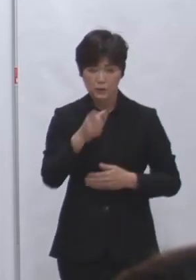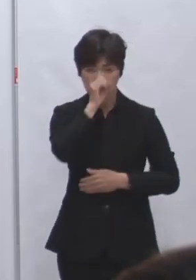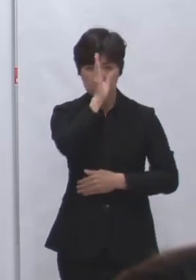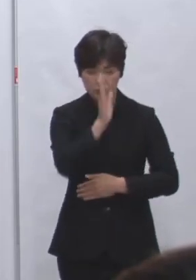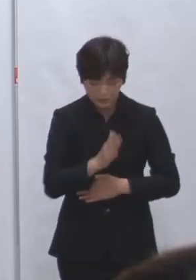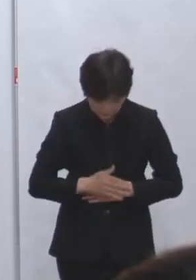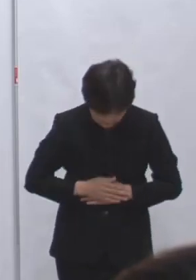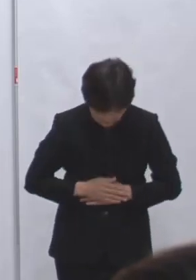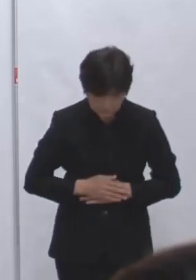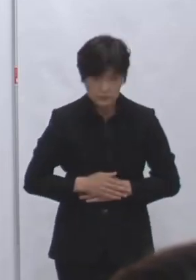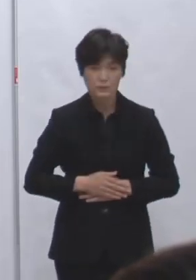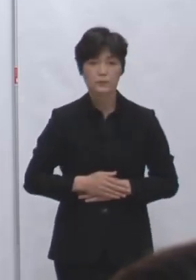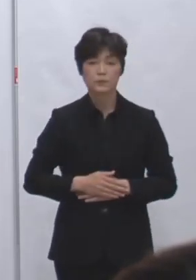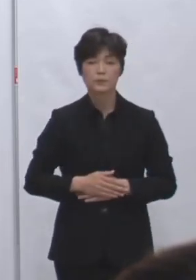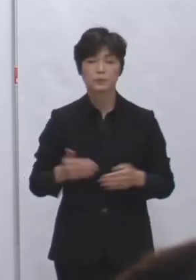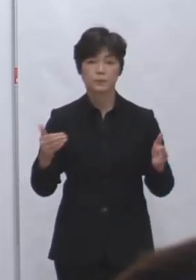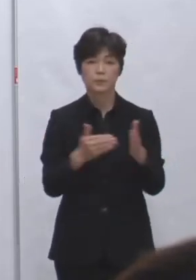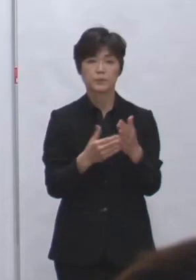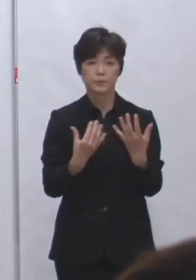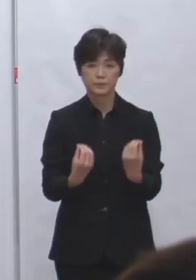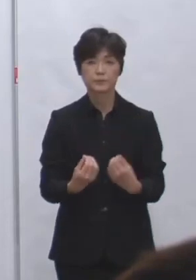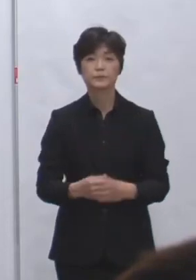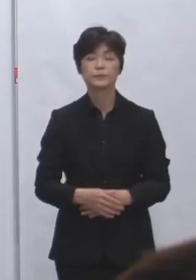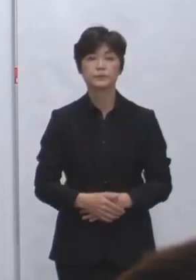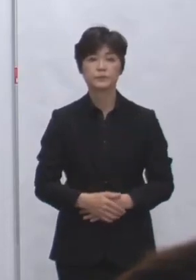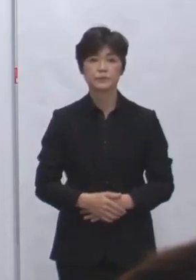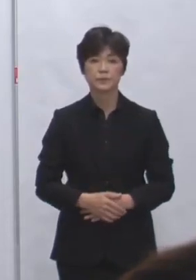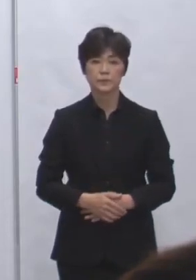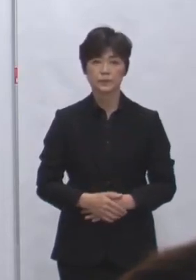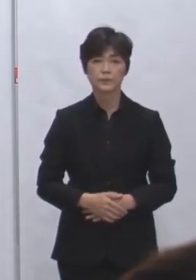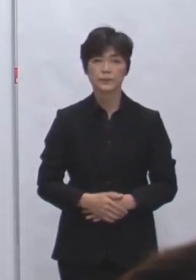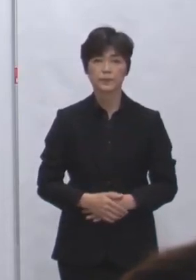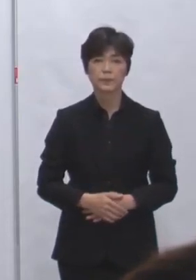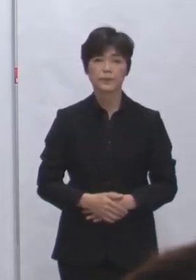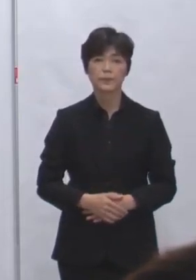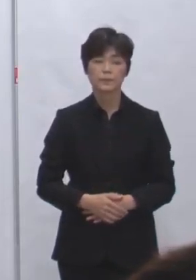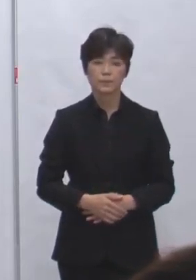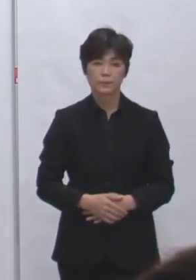ぞよろしくお願いをいたします。以上でございます。